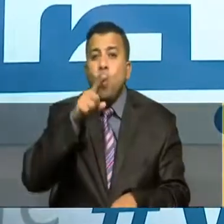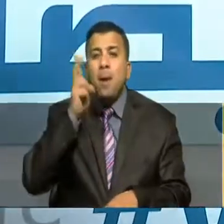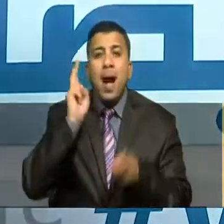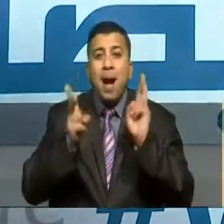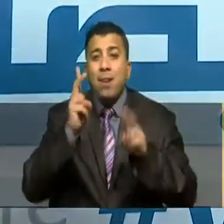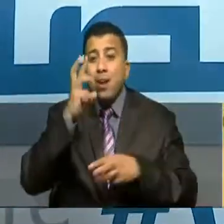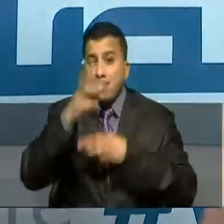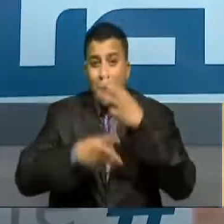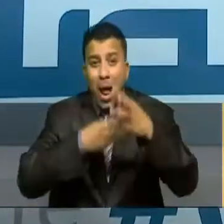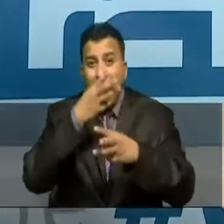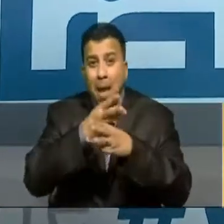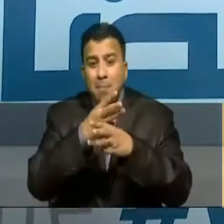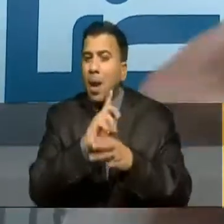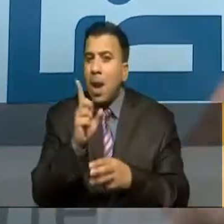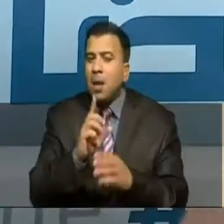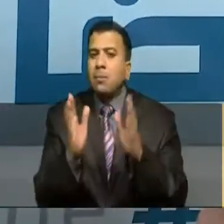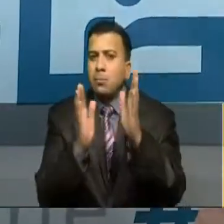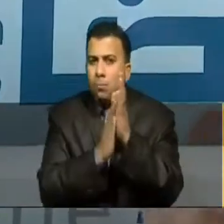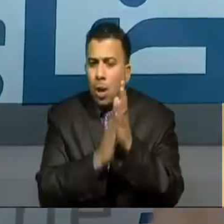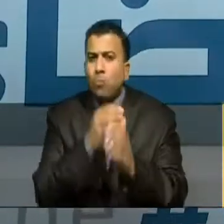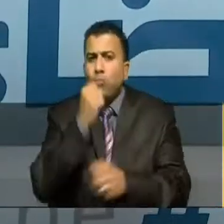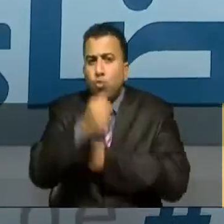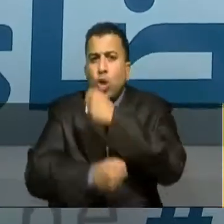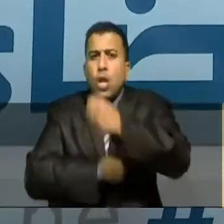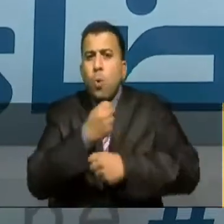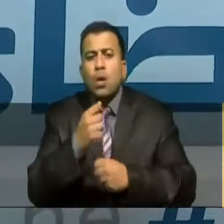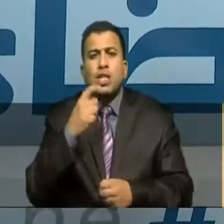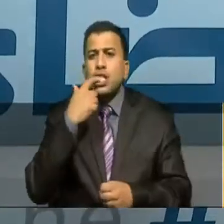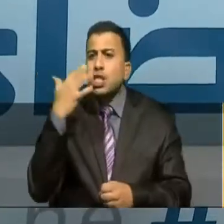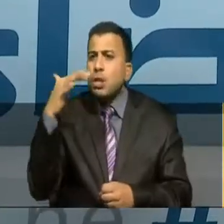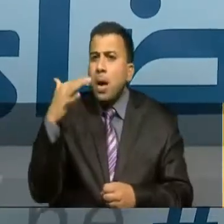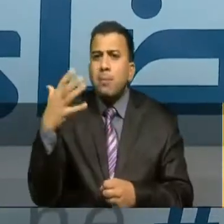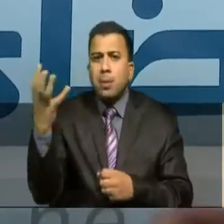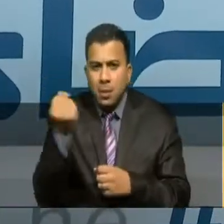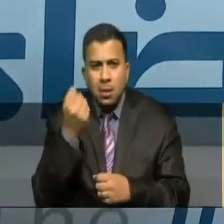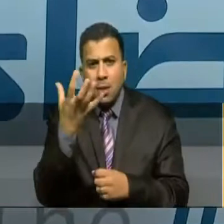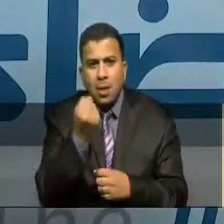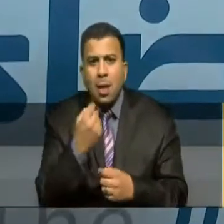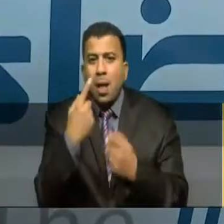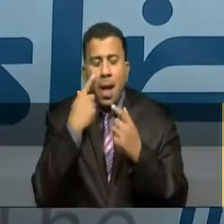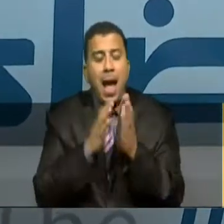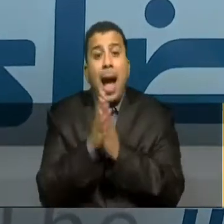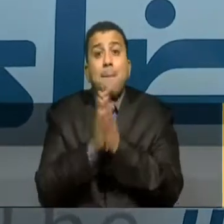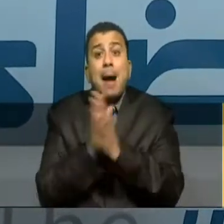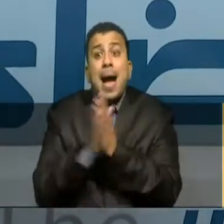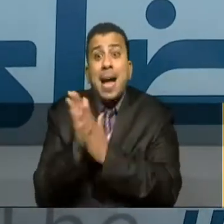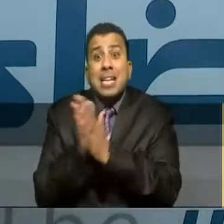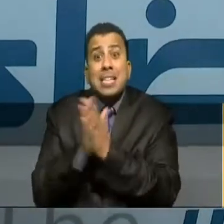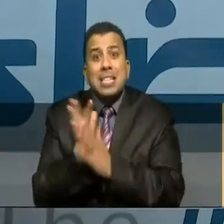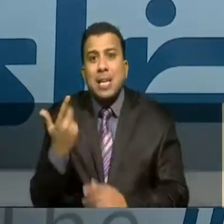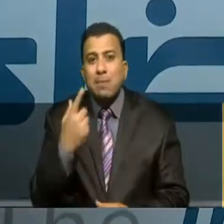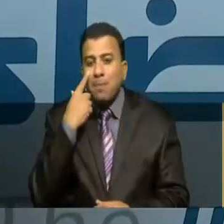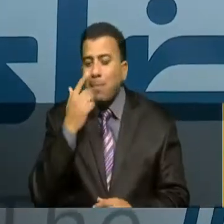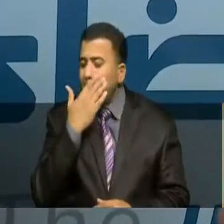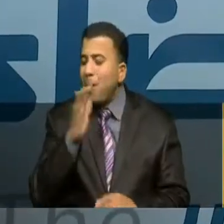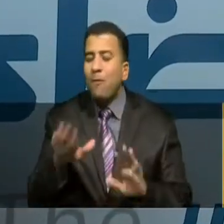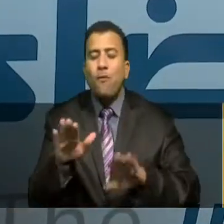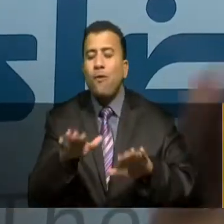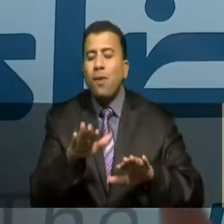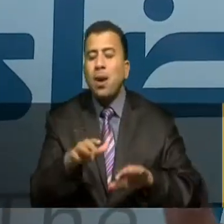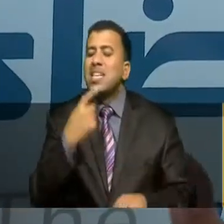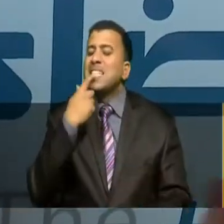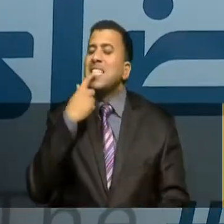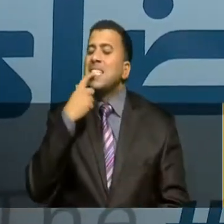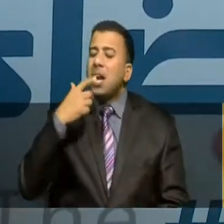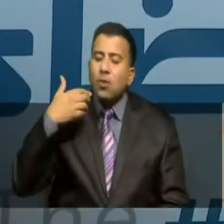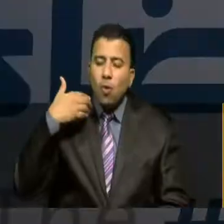للمكفوفين، لكن هي تشجيع المتطوعين وتشجيع أيضا حماس للمكفوفين. للمكفوف ما بس يعيش اليوم واحد، يعيش